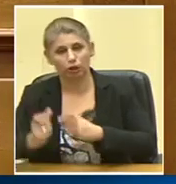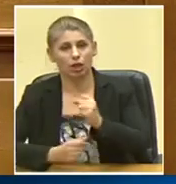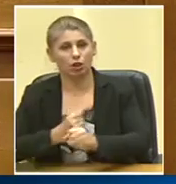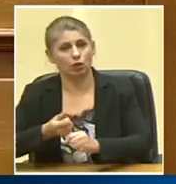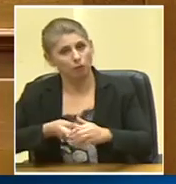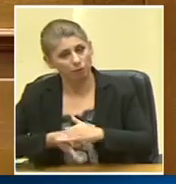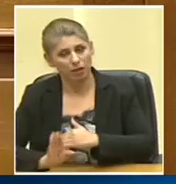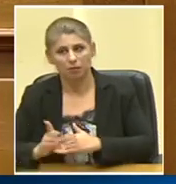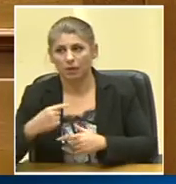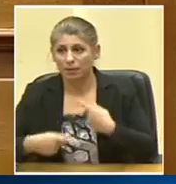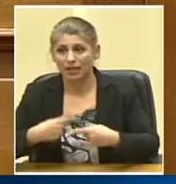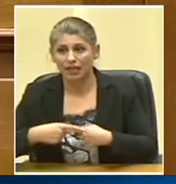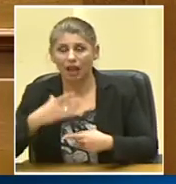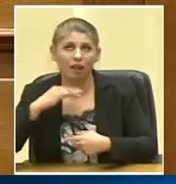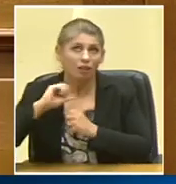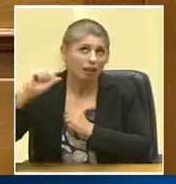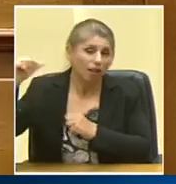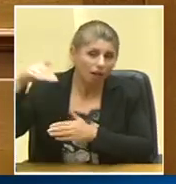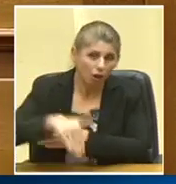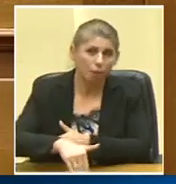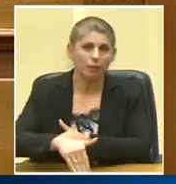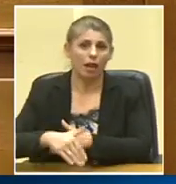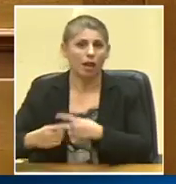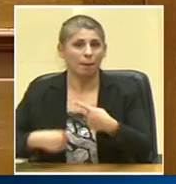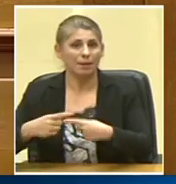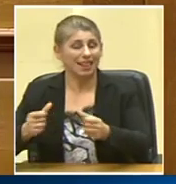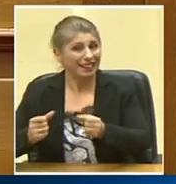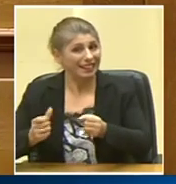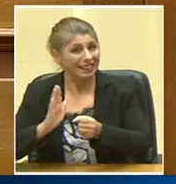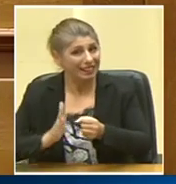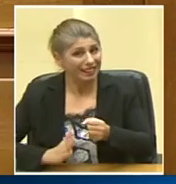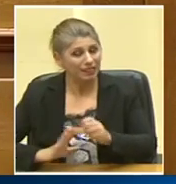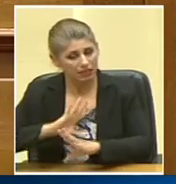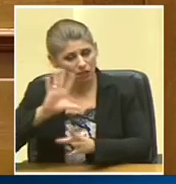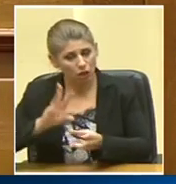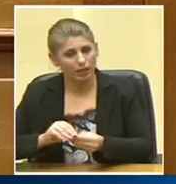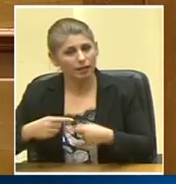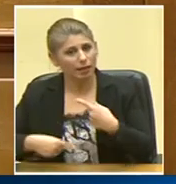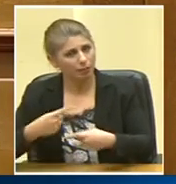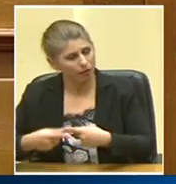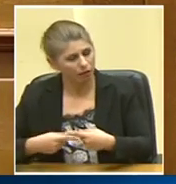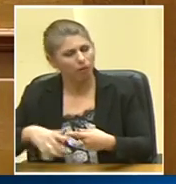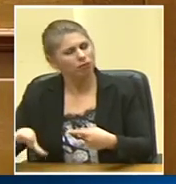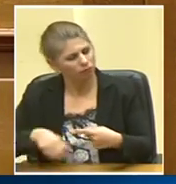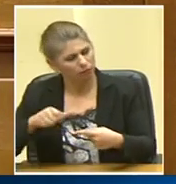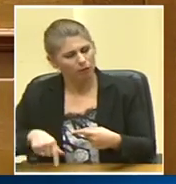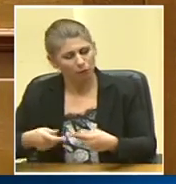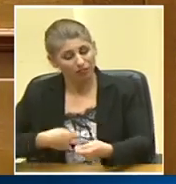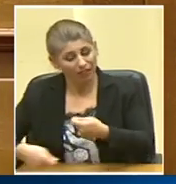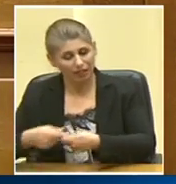της χρεοκοπίας, στην εμπειρία της κρίσης συνολικά, αλλά και στην εμπειρία που αποκομίσαμε από τη διαχείριση αυτής της